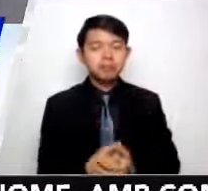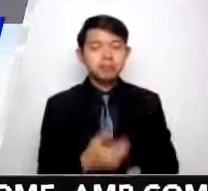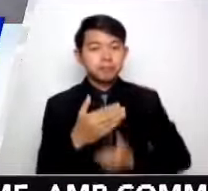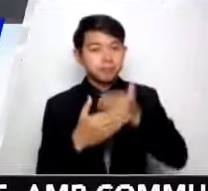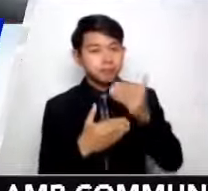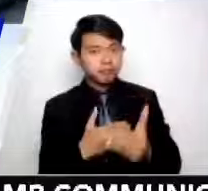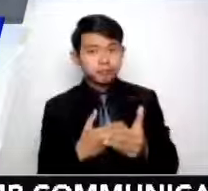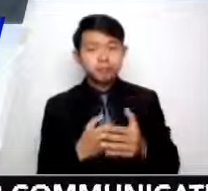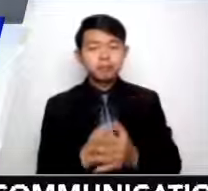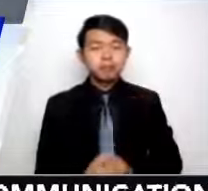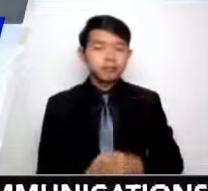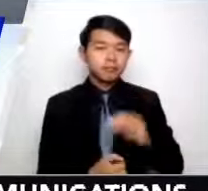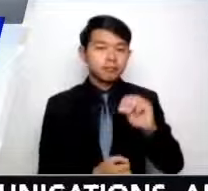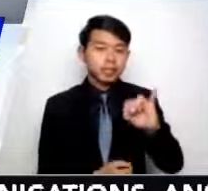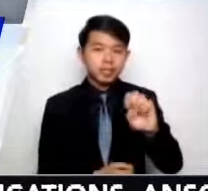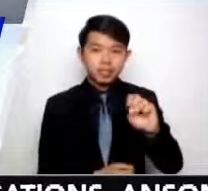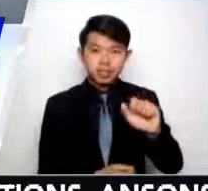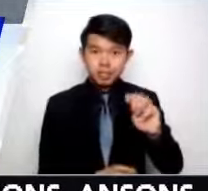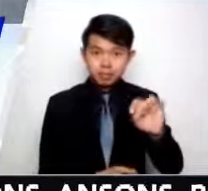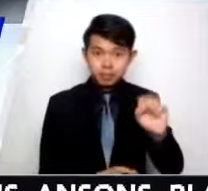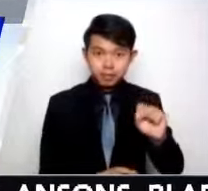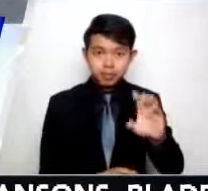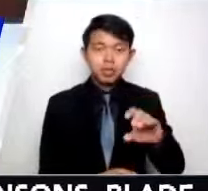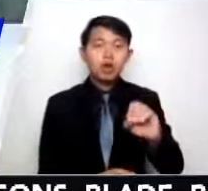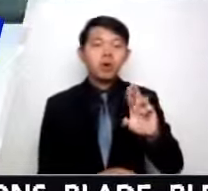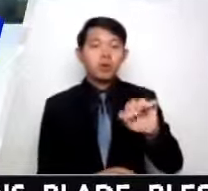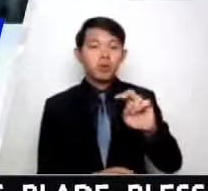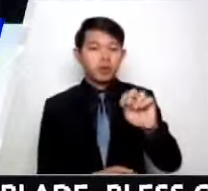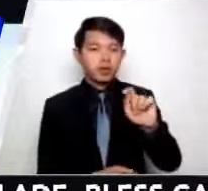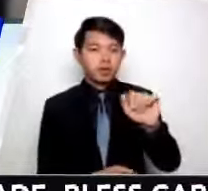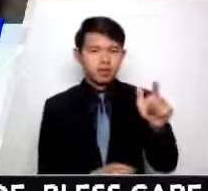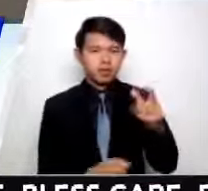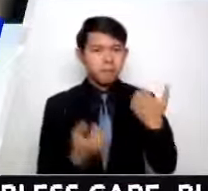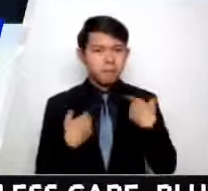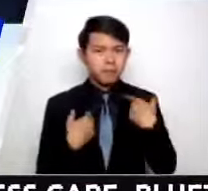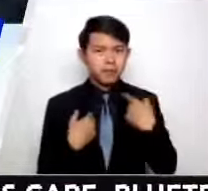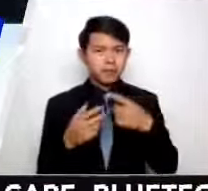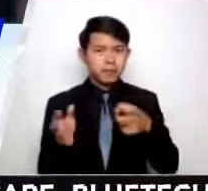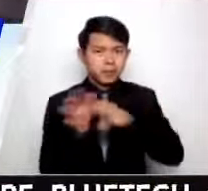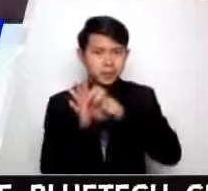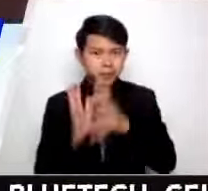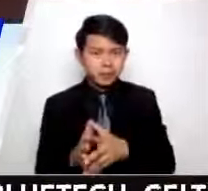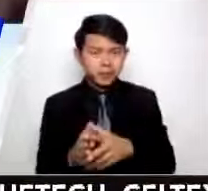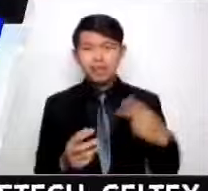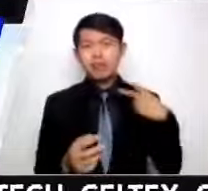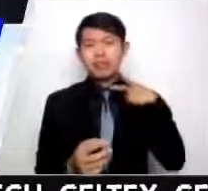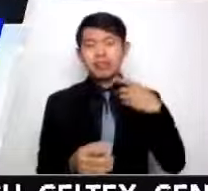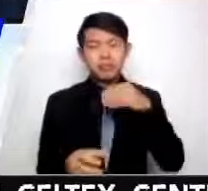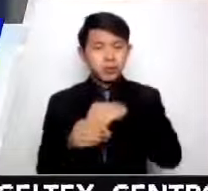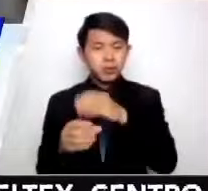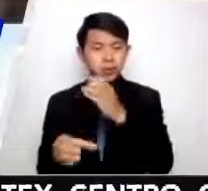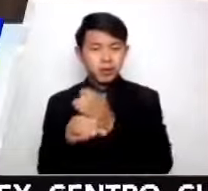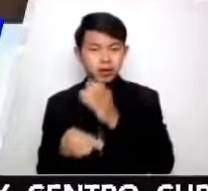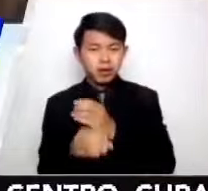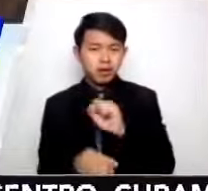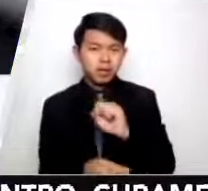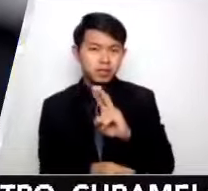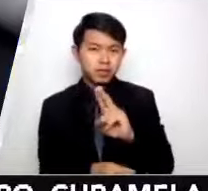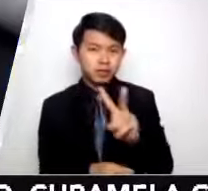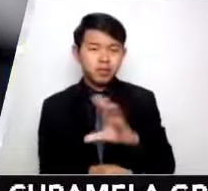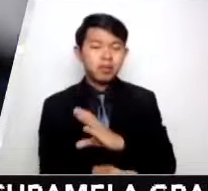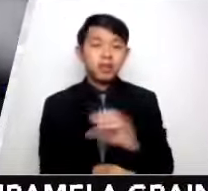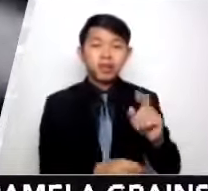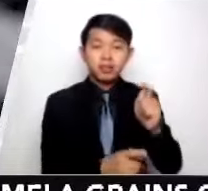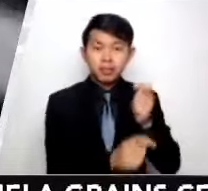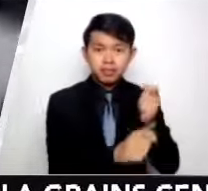Oriental. Pinagtulungang i-rescue ang isang naipit na pasahero ng SUV at pasahero ng multipurpose truck.